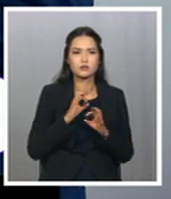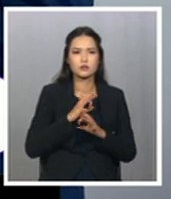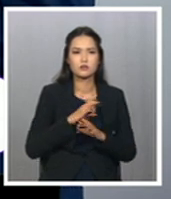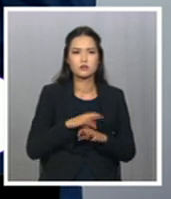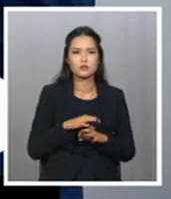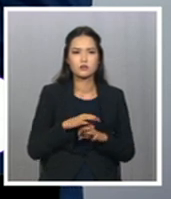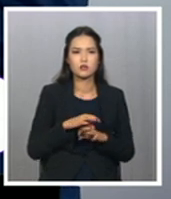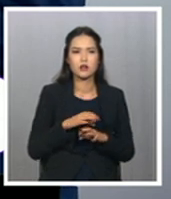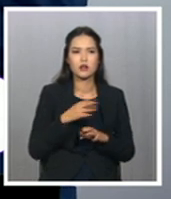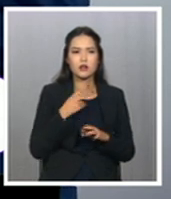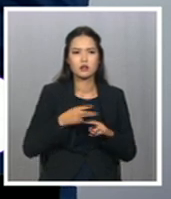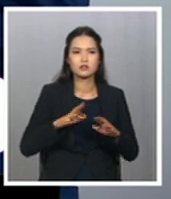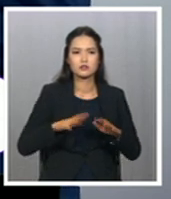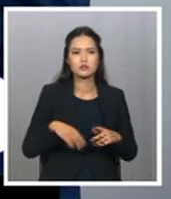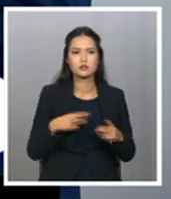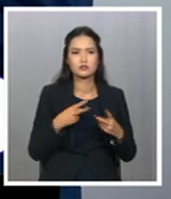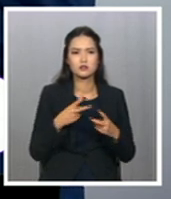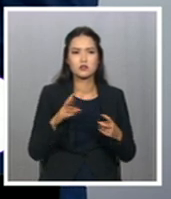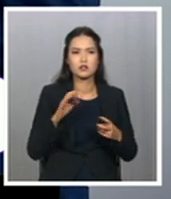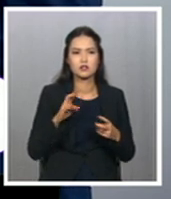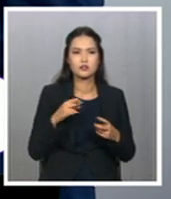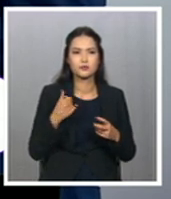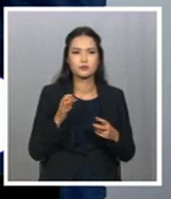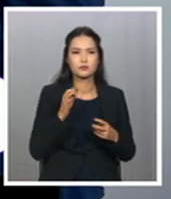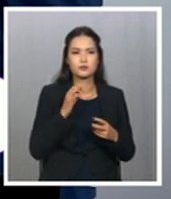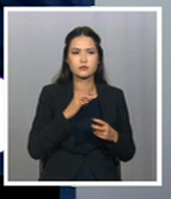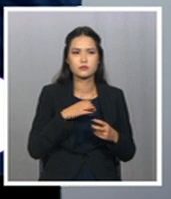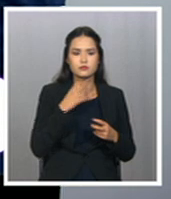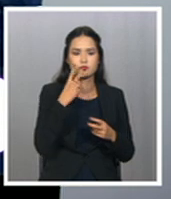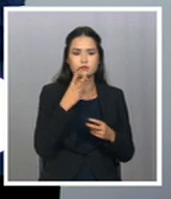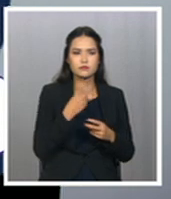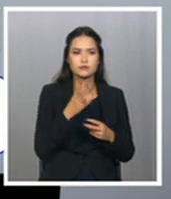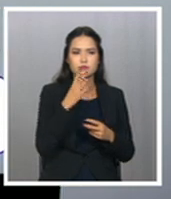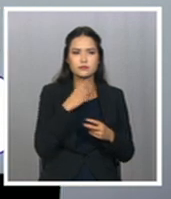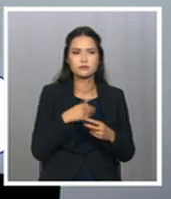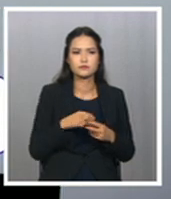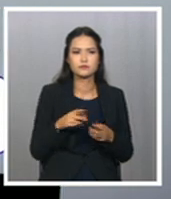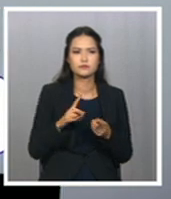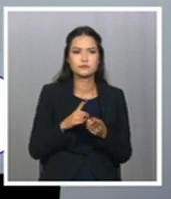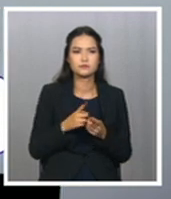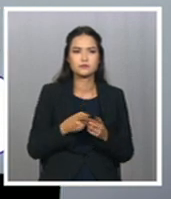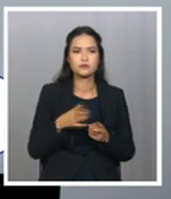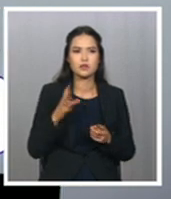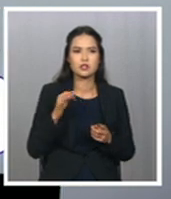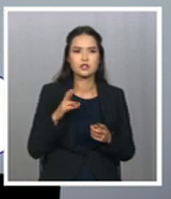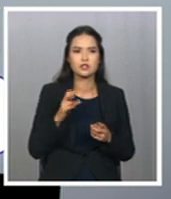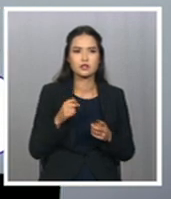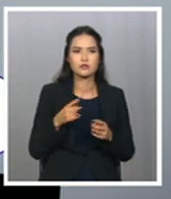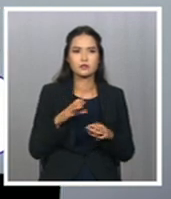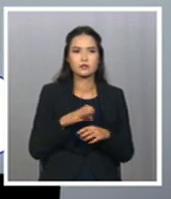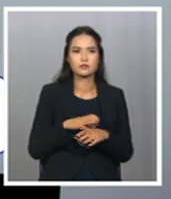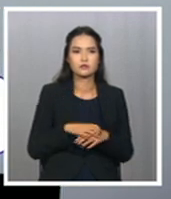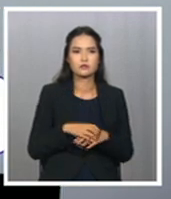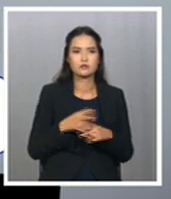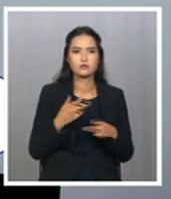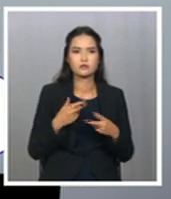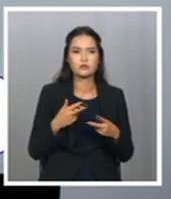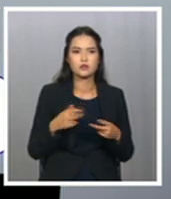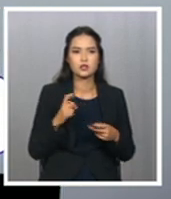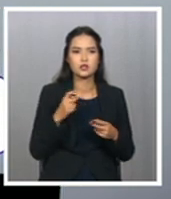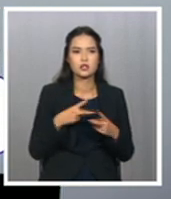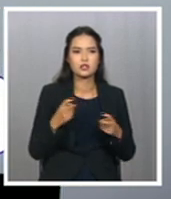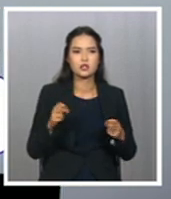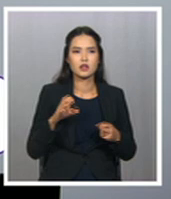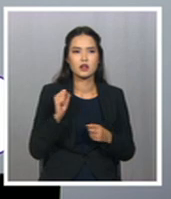біз бұл теңдеуді синус заңына тәуелді екенін көре аламыз. Сәйкесінше, бізде синус заңы бойынша координата теңдеуі x тең болады.